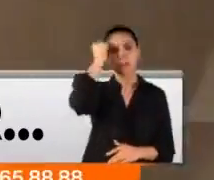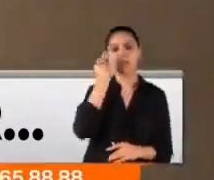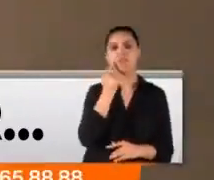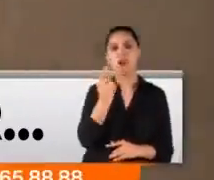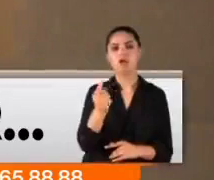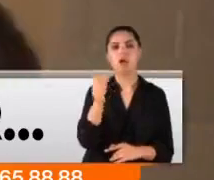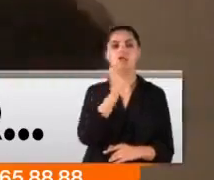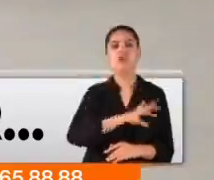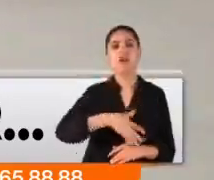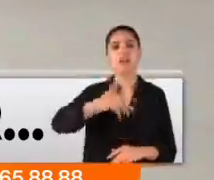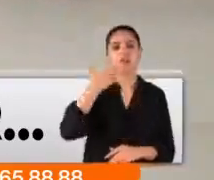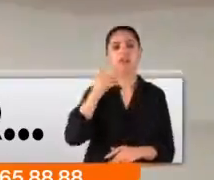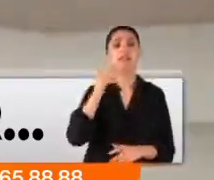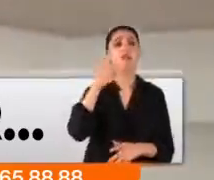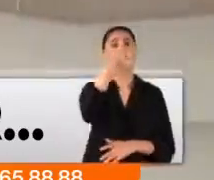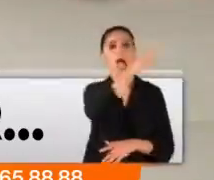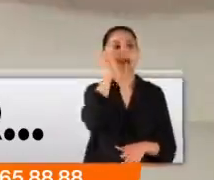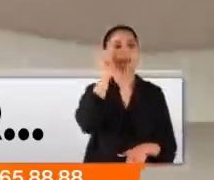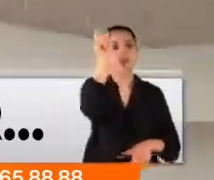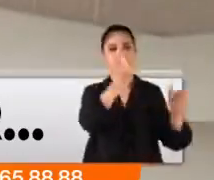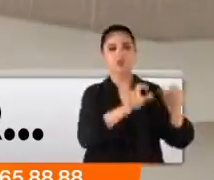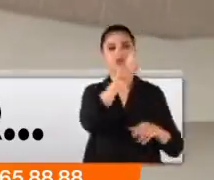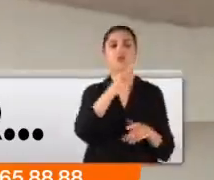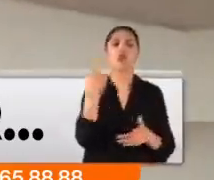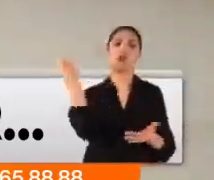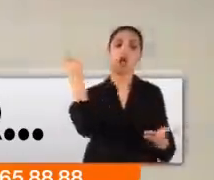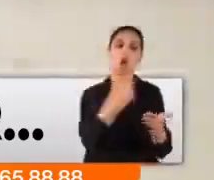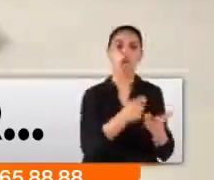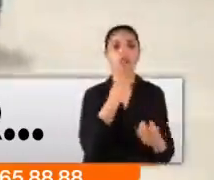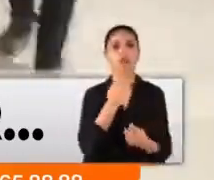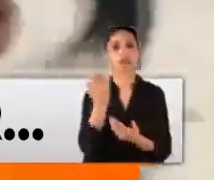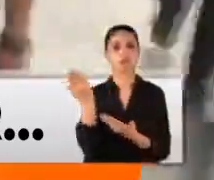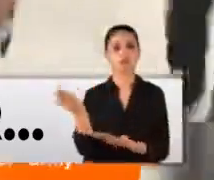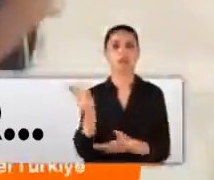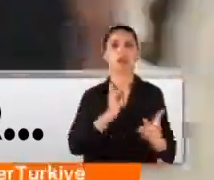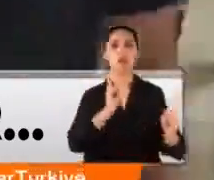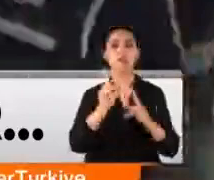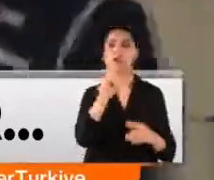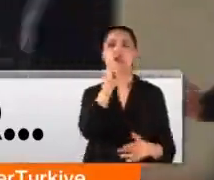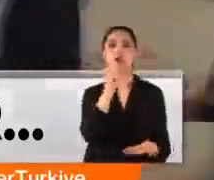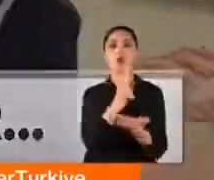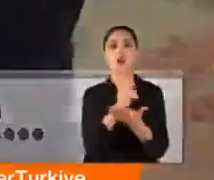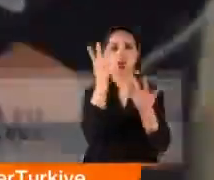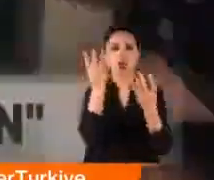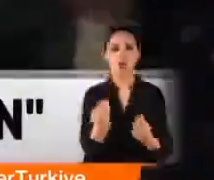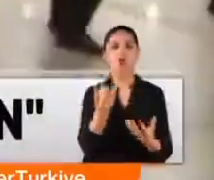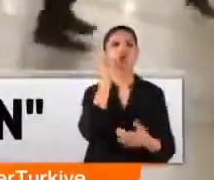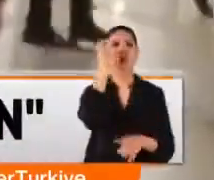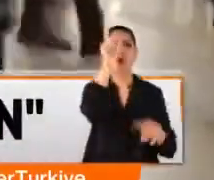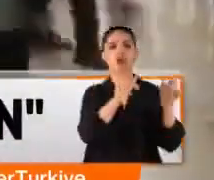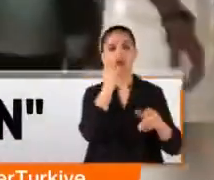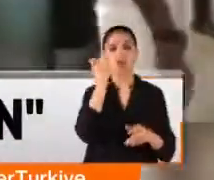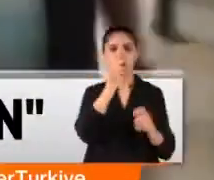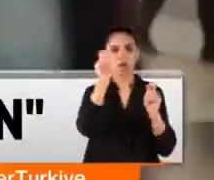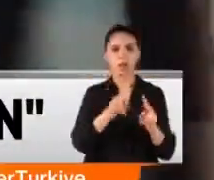faydalanmak istemiyorum mağdurların zararı el konulan mal varlığından karşılansın dedi mahkeme Son kararı verdi binlerce